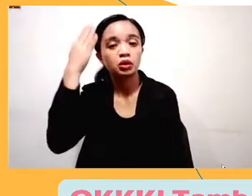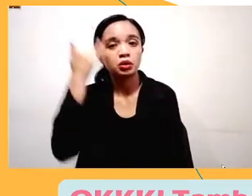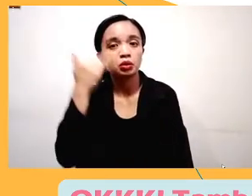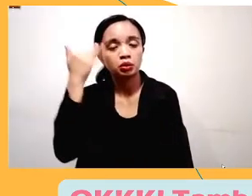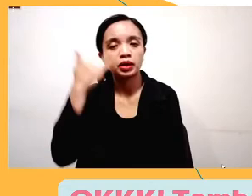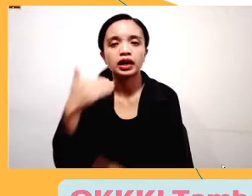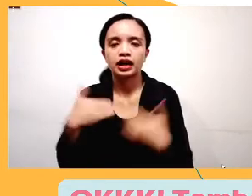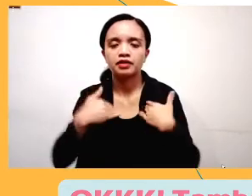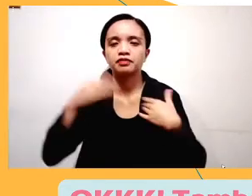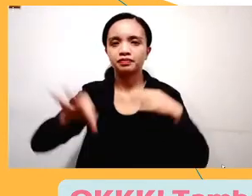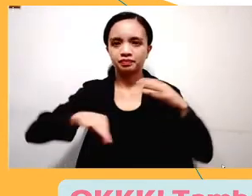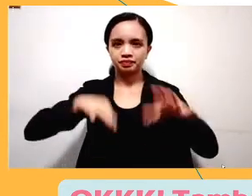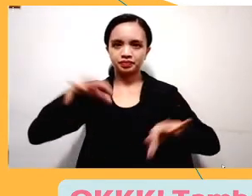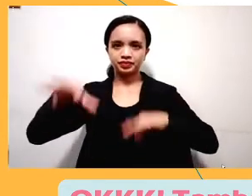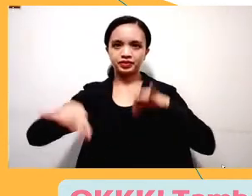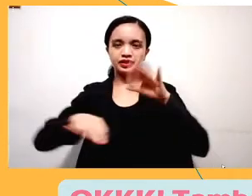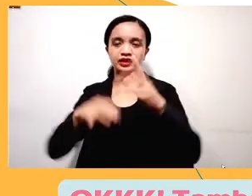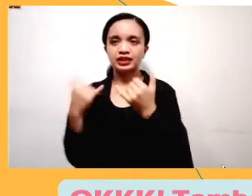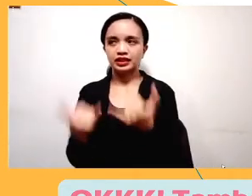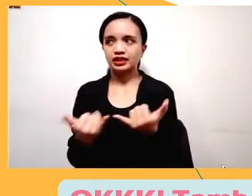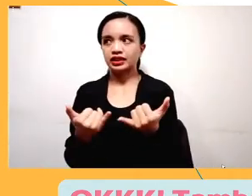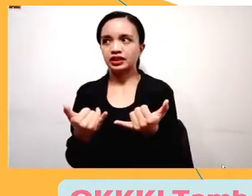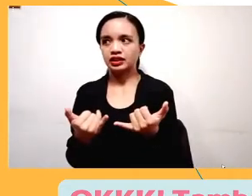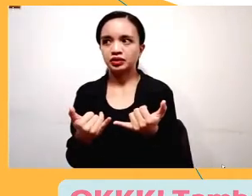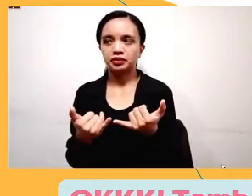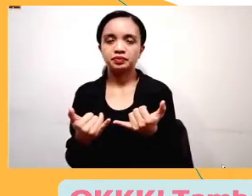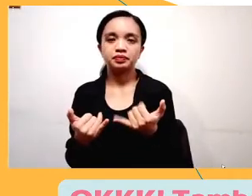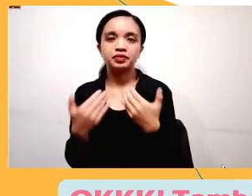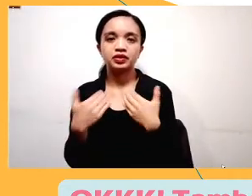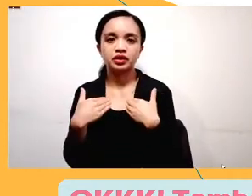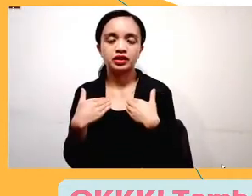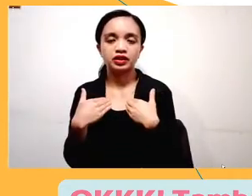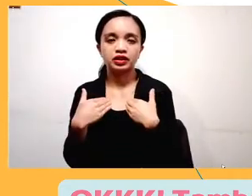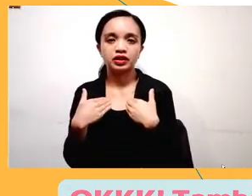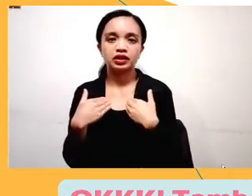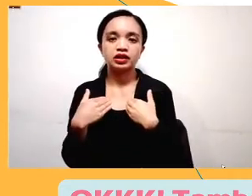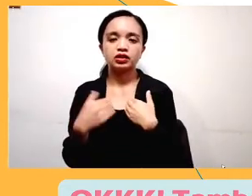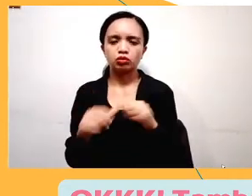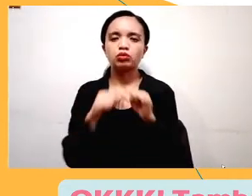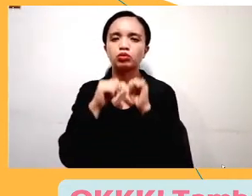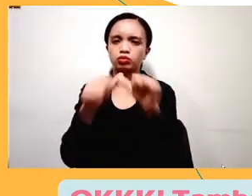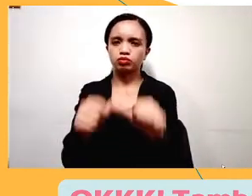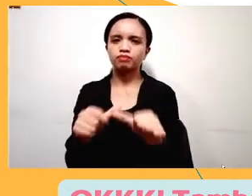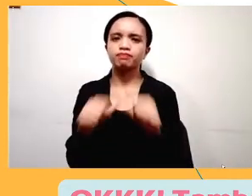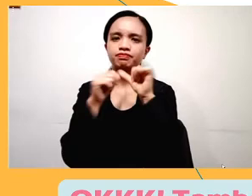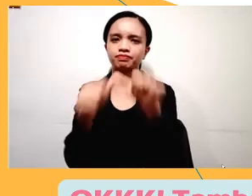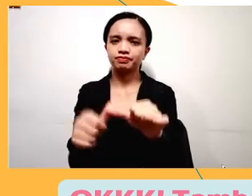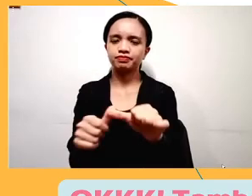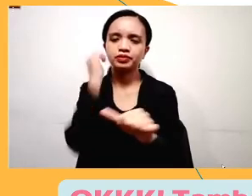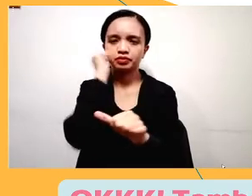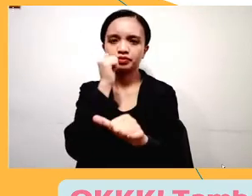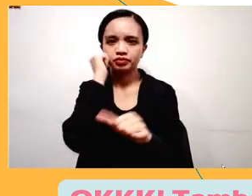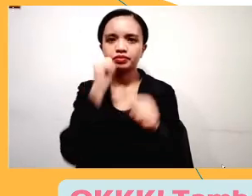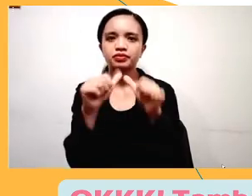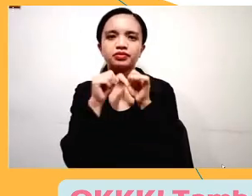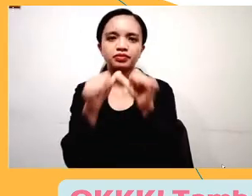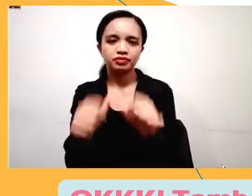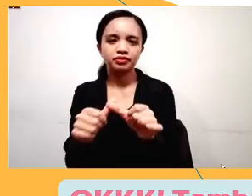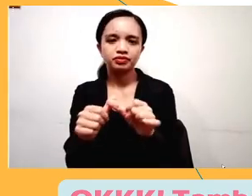contribution. Yun, isang ano, yung consistent. No? Kaya sabi kanina ni Jelay din,